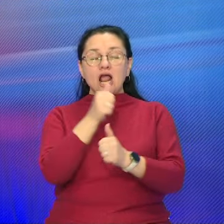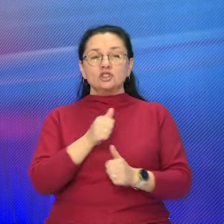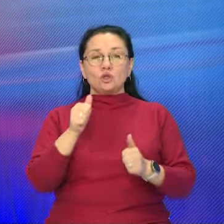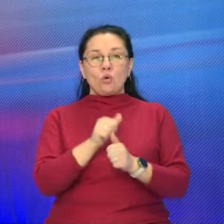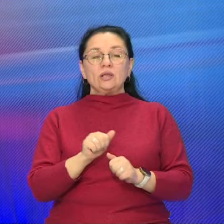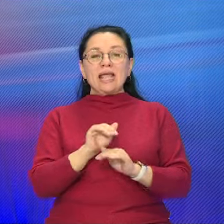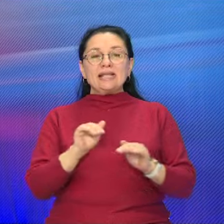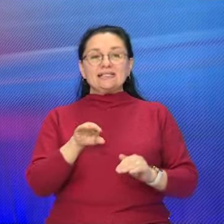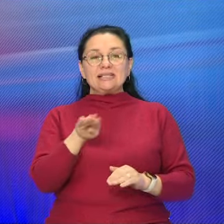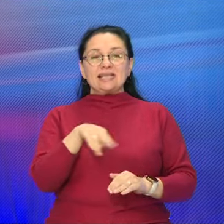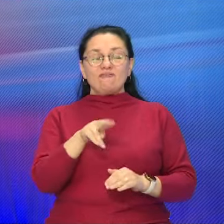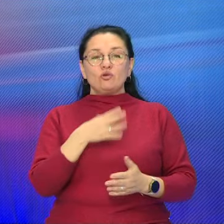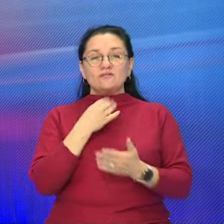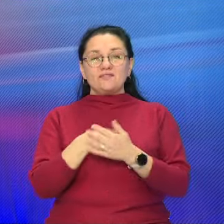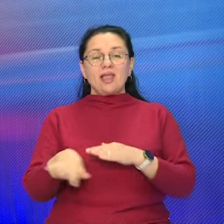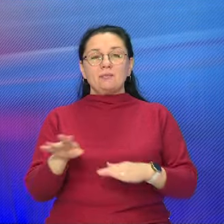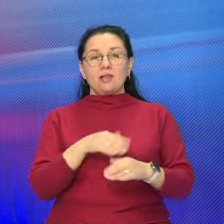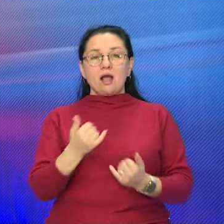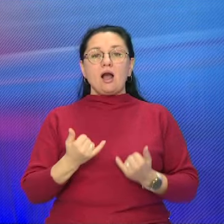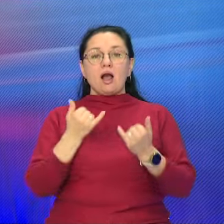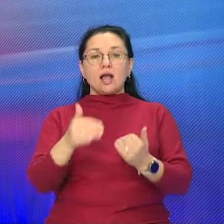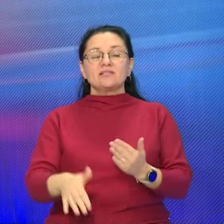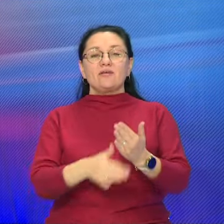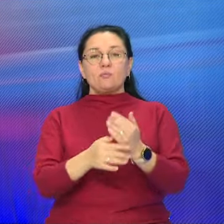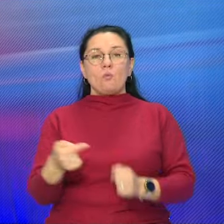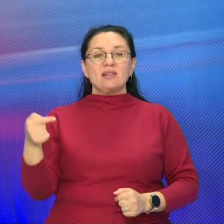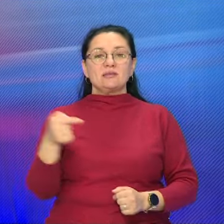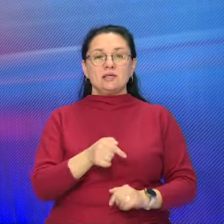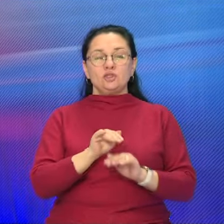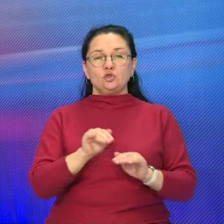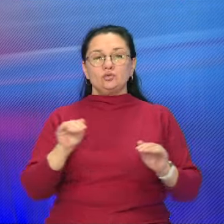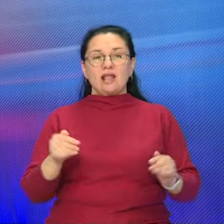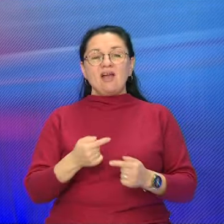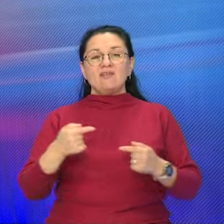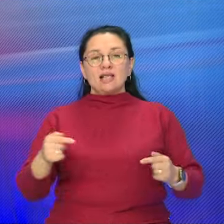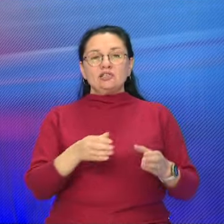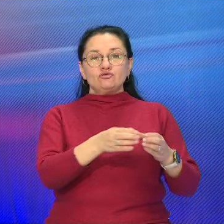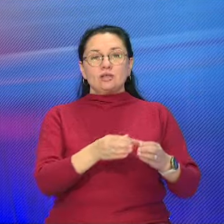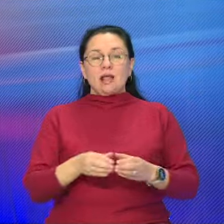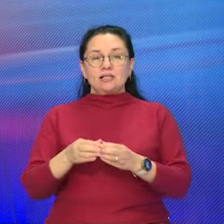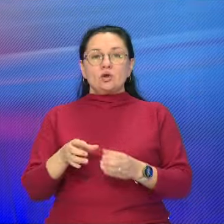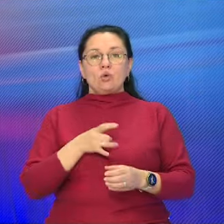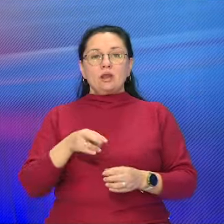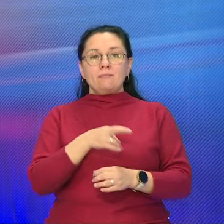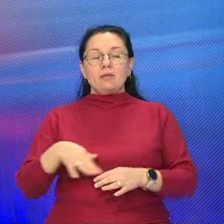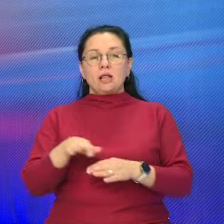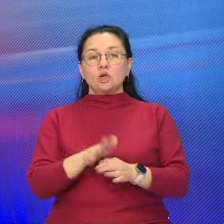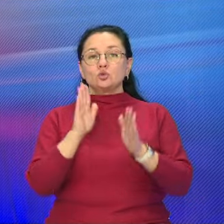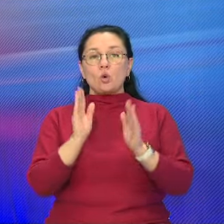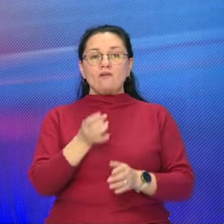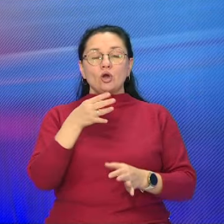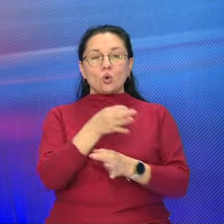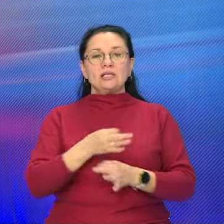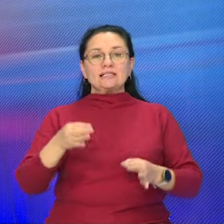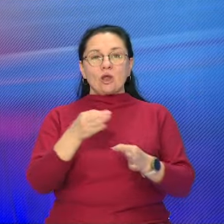у рамках сваіх акцый аказвае дапамогу тысячам дзяцей з уразлівай катэгорыі з усёй краіны. Толькі ў Гродзенскай вобласці